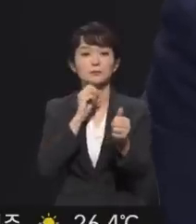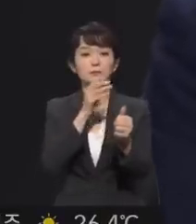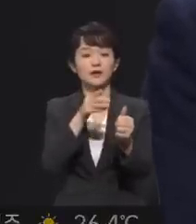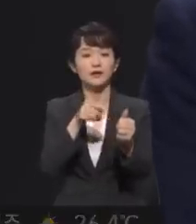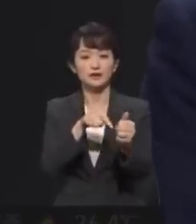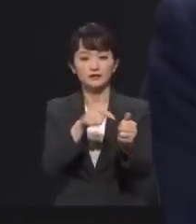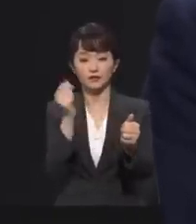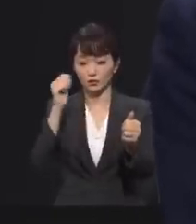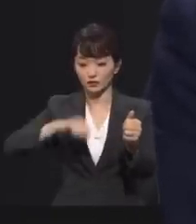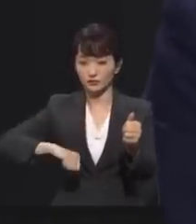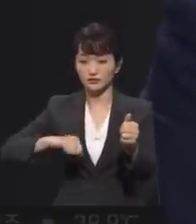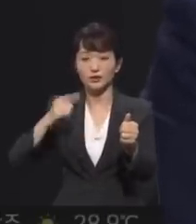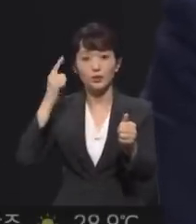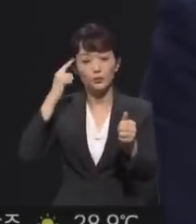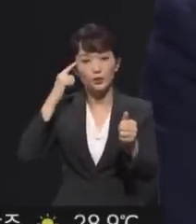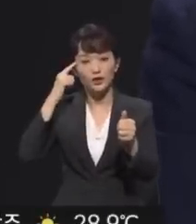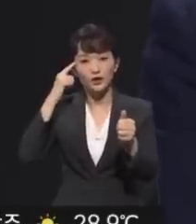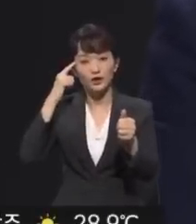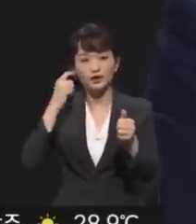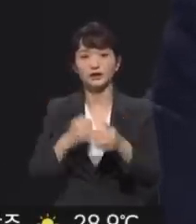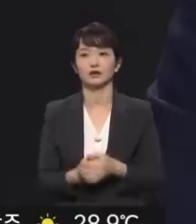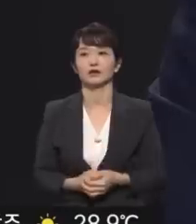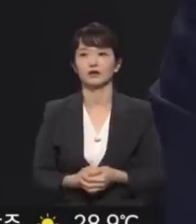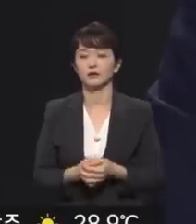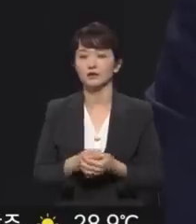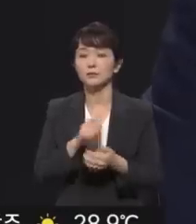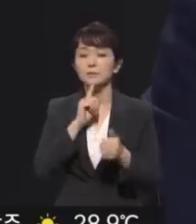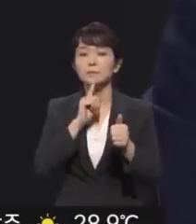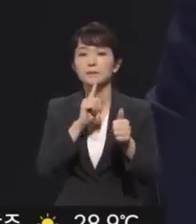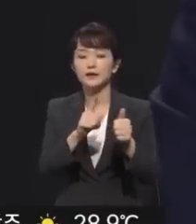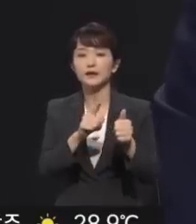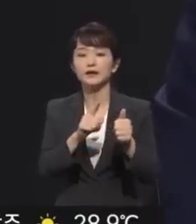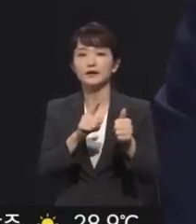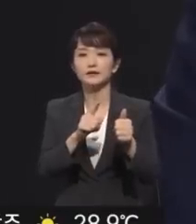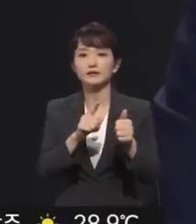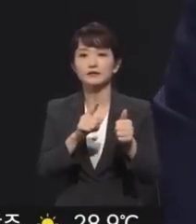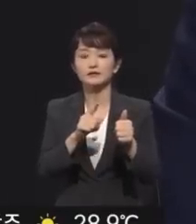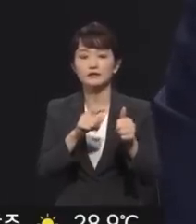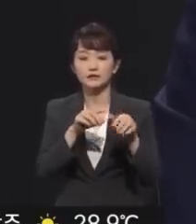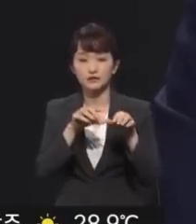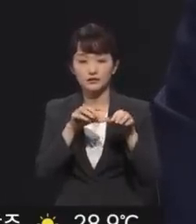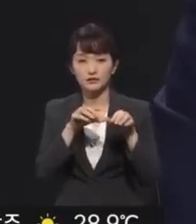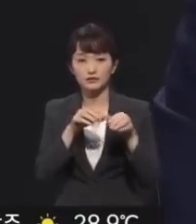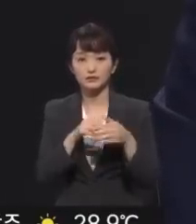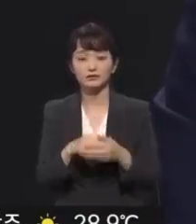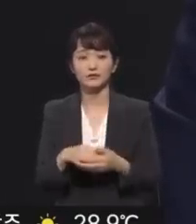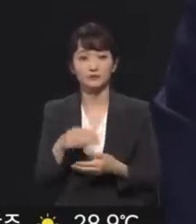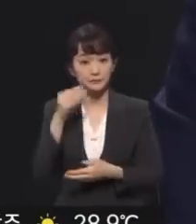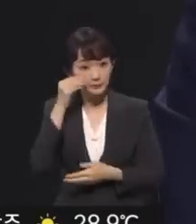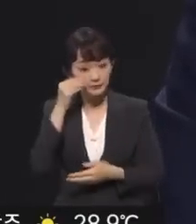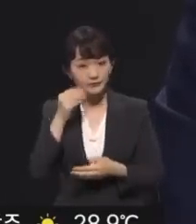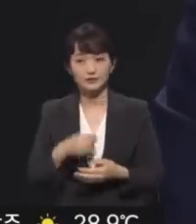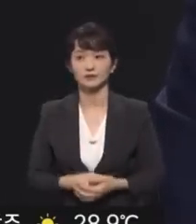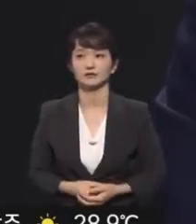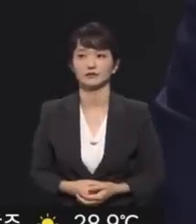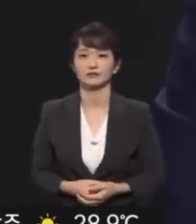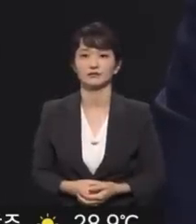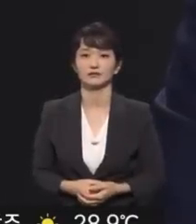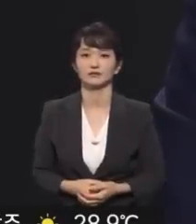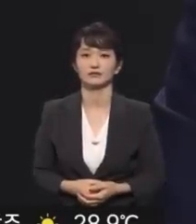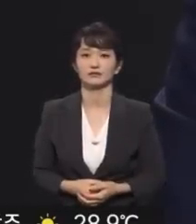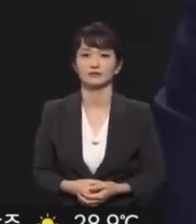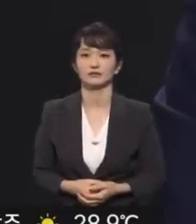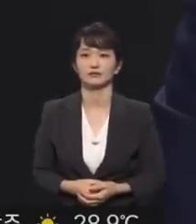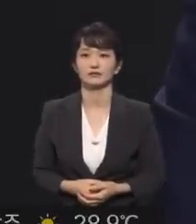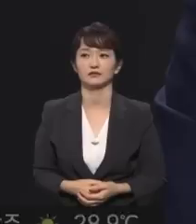3주 동안 잠적하는 것도 제약이 독왕 겁니다 그 다음에 체했다 복 나오고 그 성적을 못 참고 다시 튀어 나와서 여기까지 온 거야 아